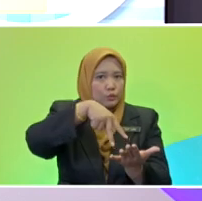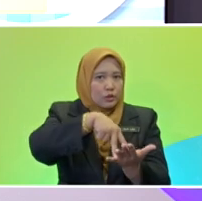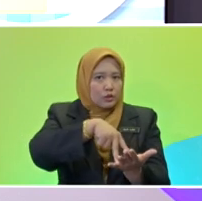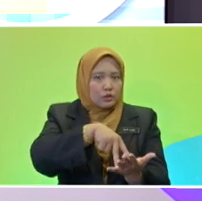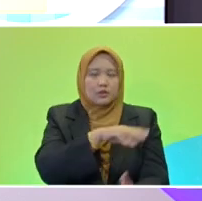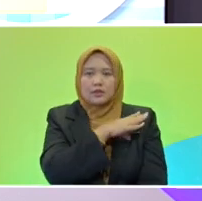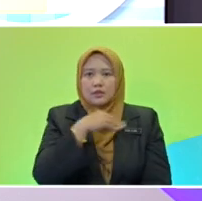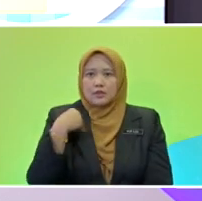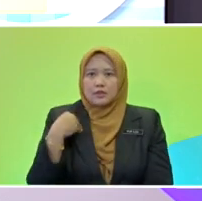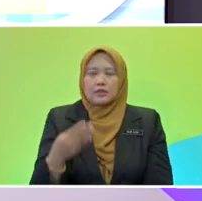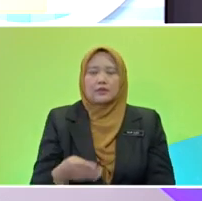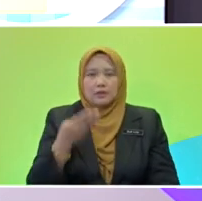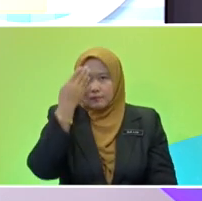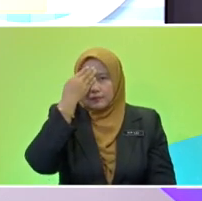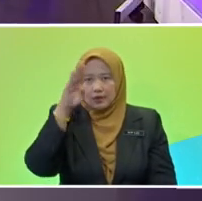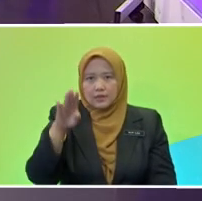manusia